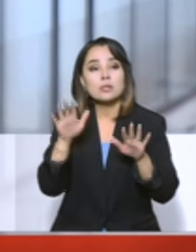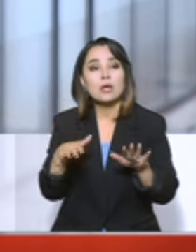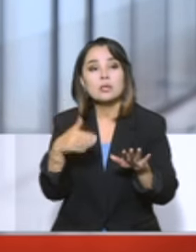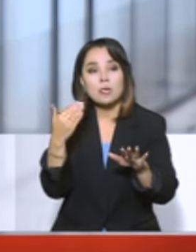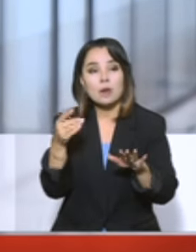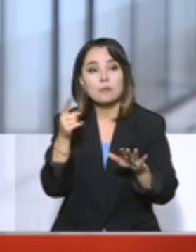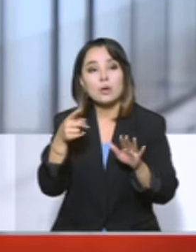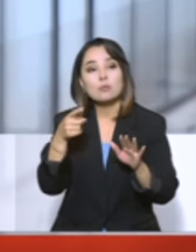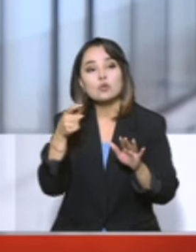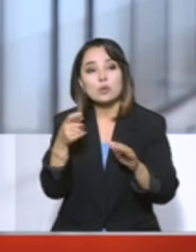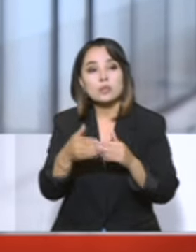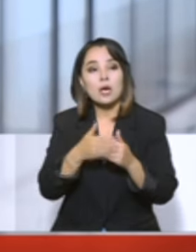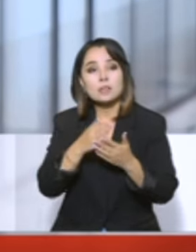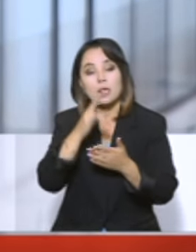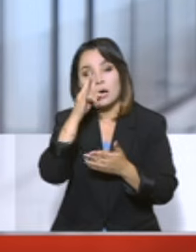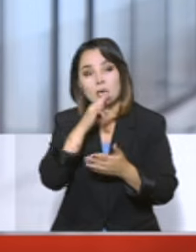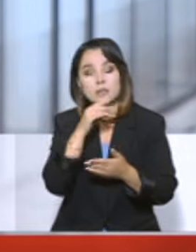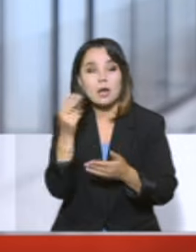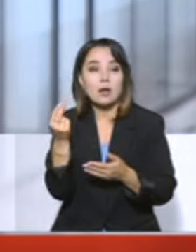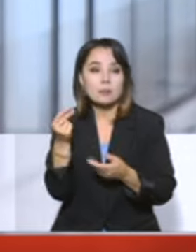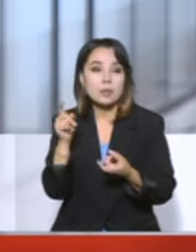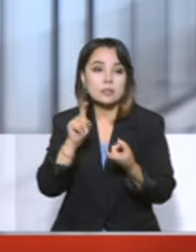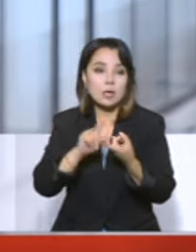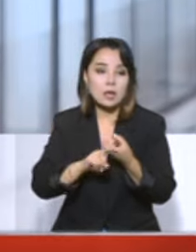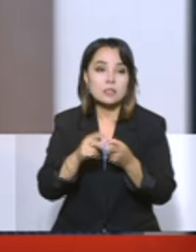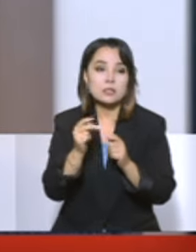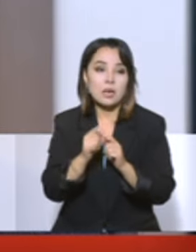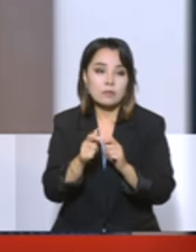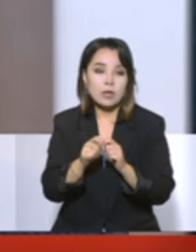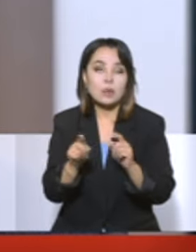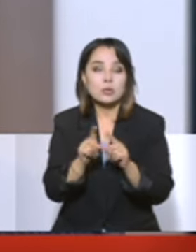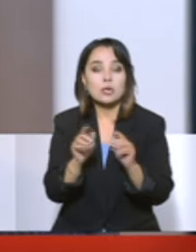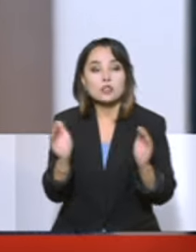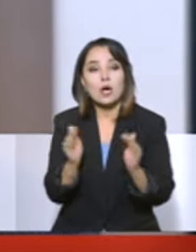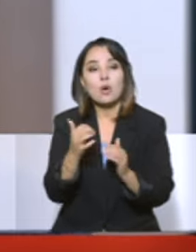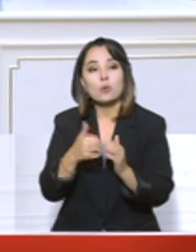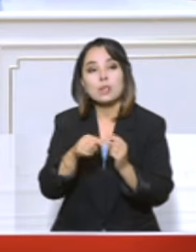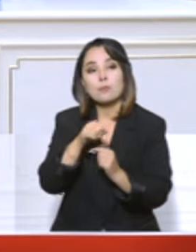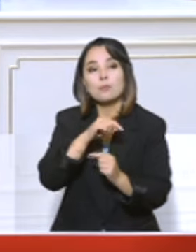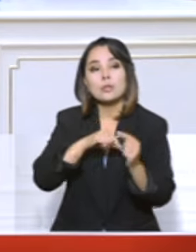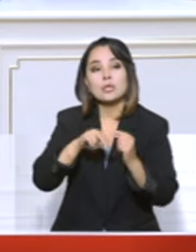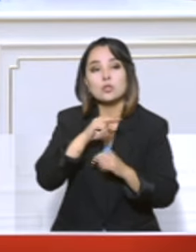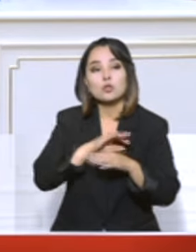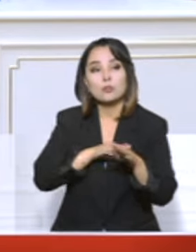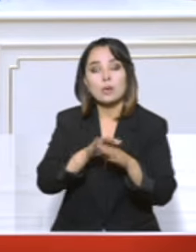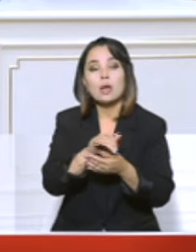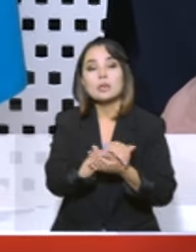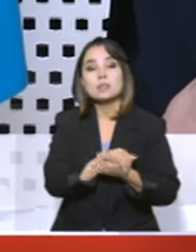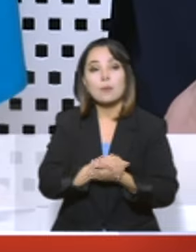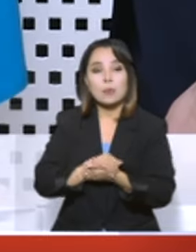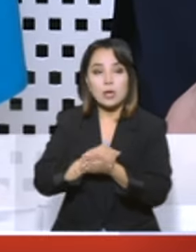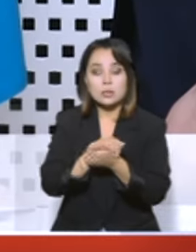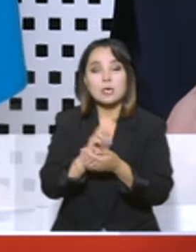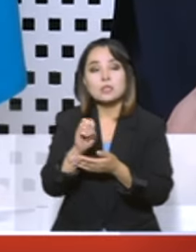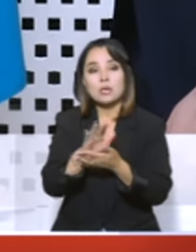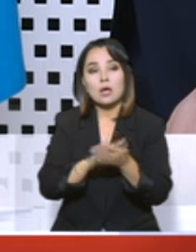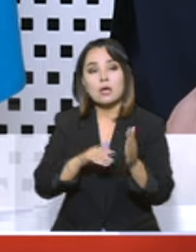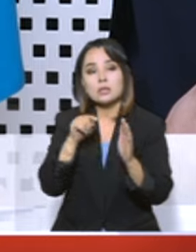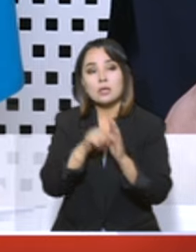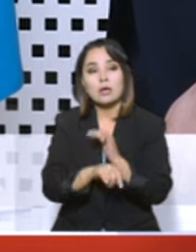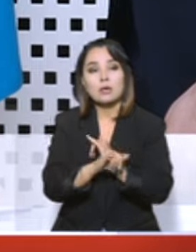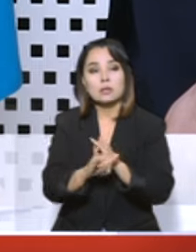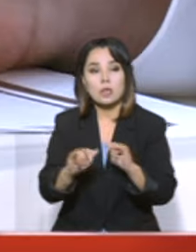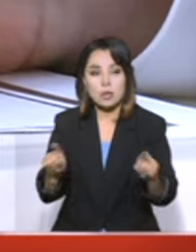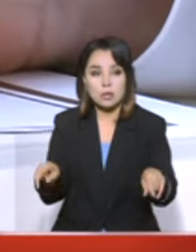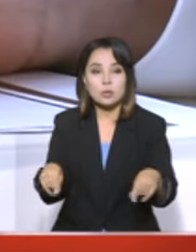1100-ден астам Қазақстанның капиталымен, Қазақстанның инвестициясымен шағын және орта бизнес жұмыс істейді. Осы ынтымақтастықты әрі қарай тереңдете түсу